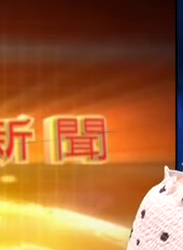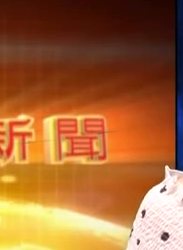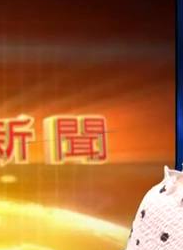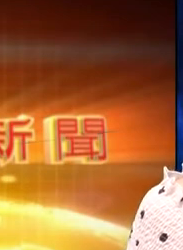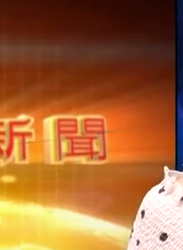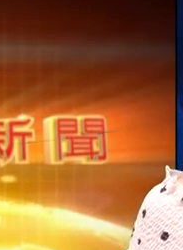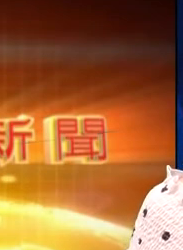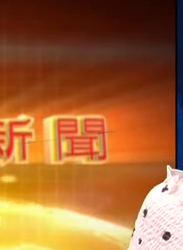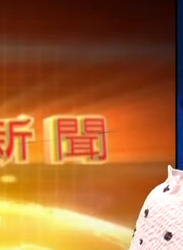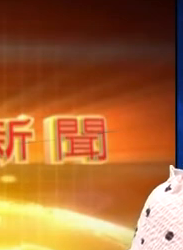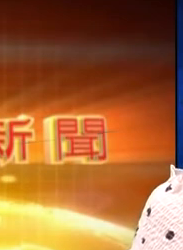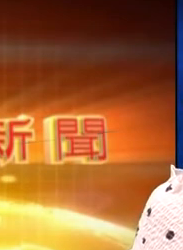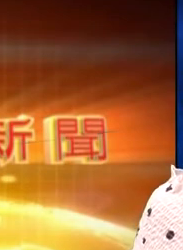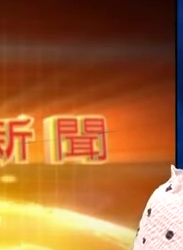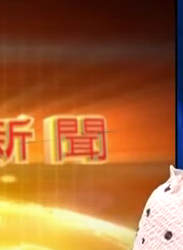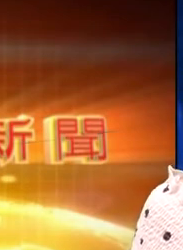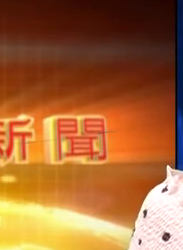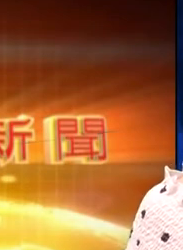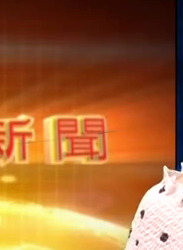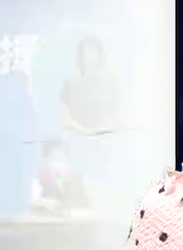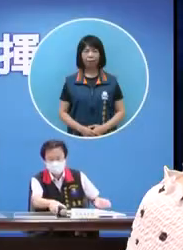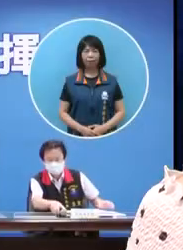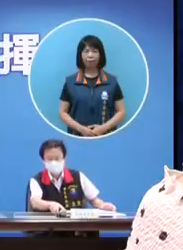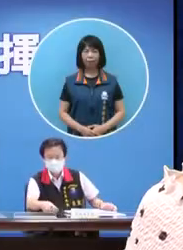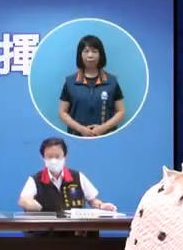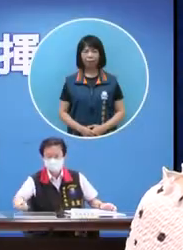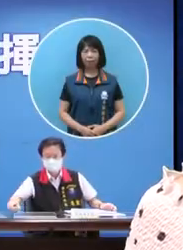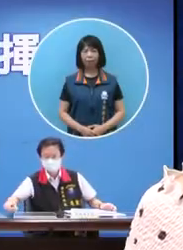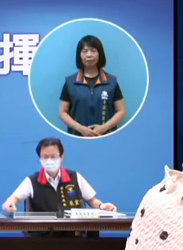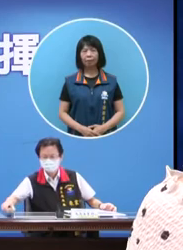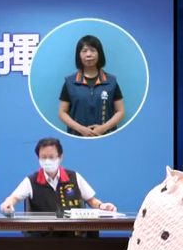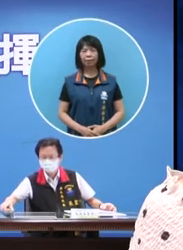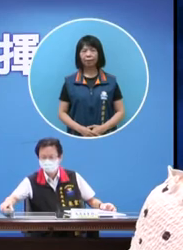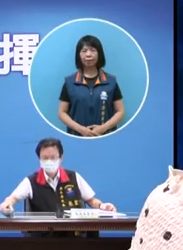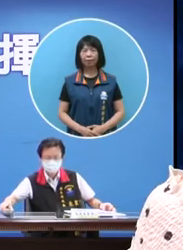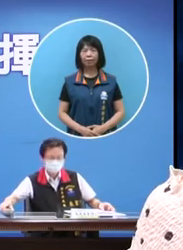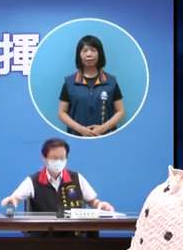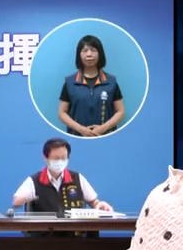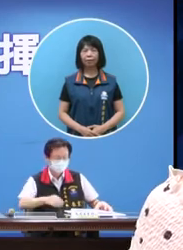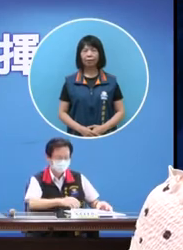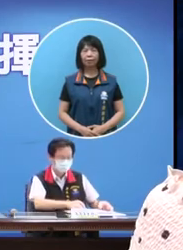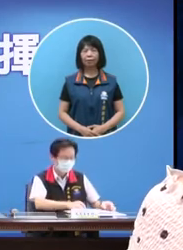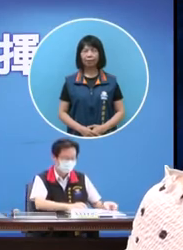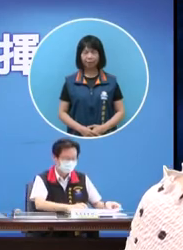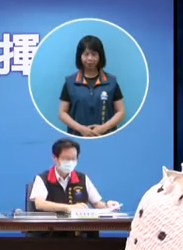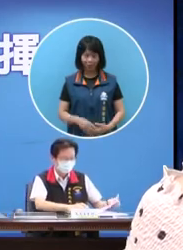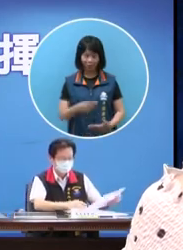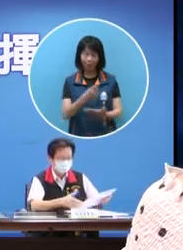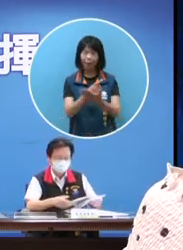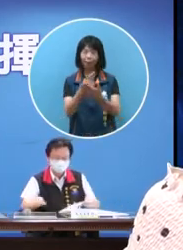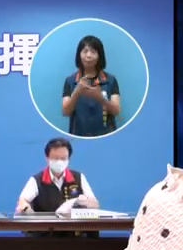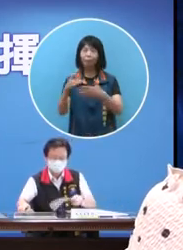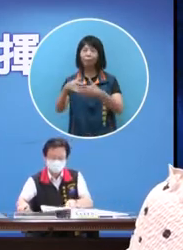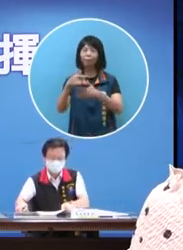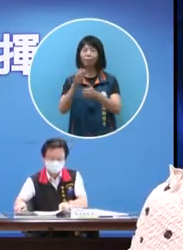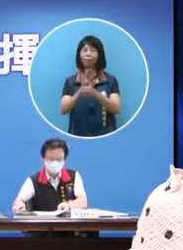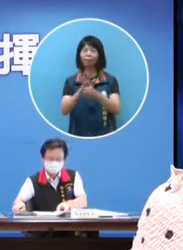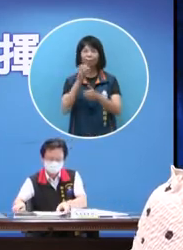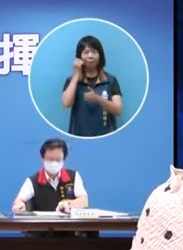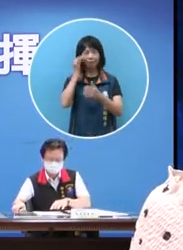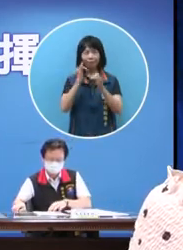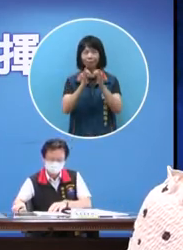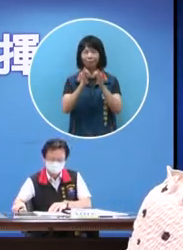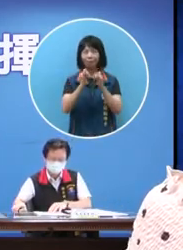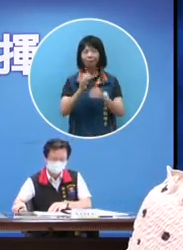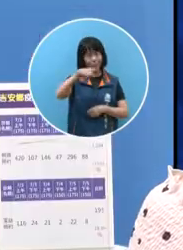你好，欢迎收看6月30号的大花莲地方新闻，我是萧佳慧。首先带来关心疫情的最新消息，花莲县连续第12